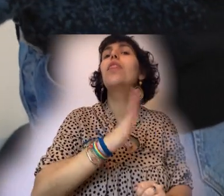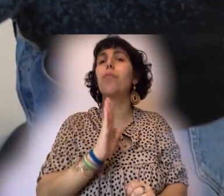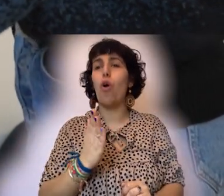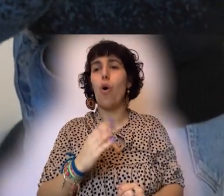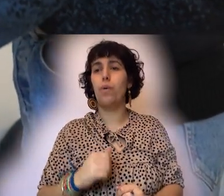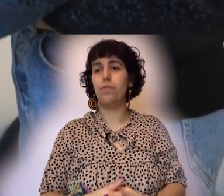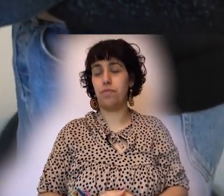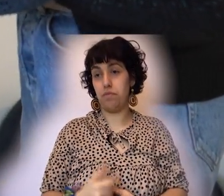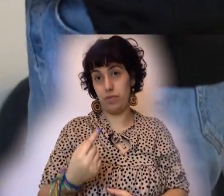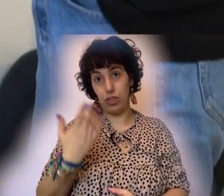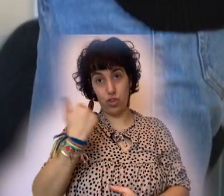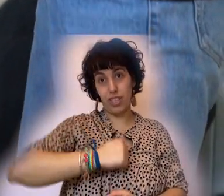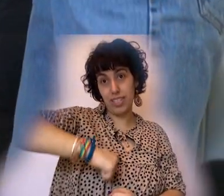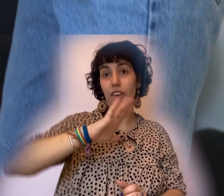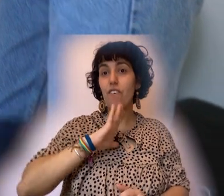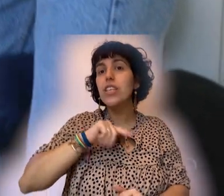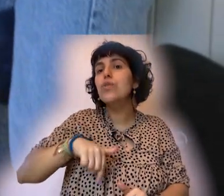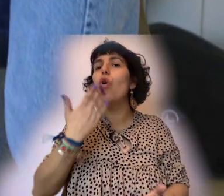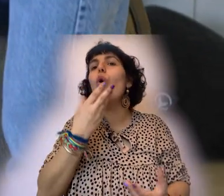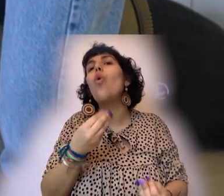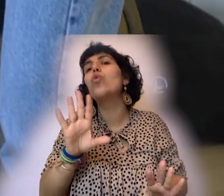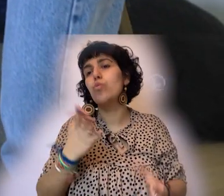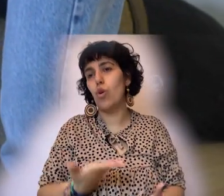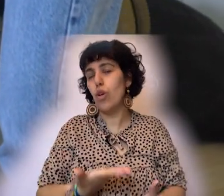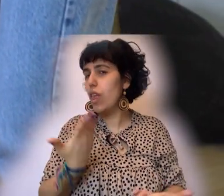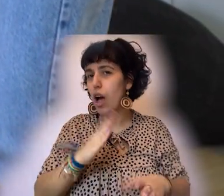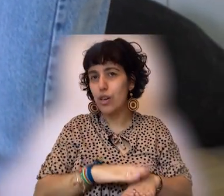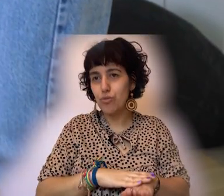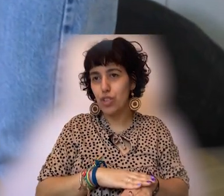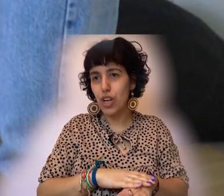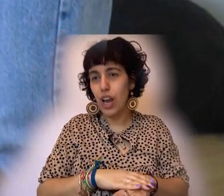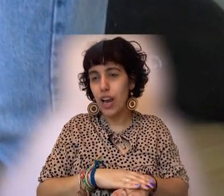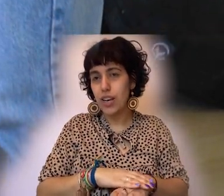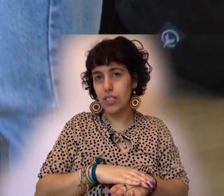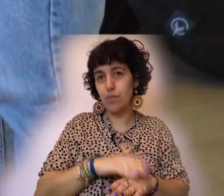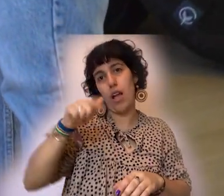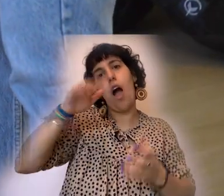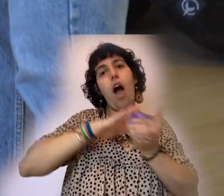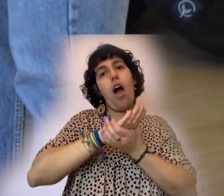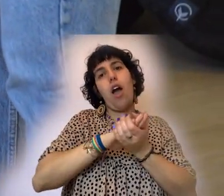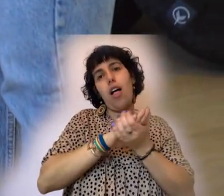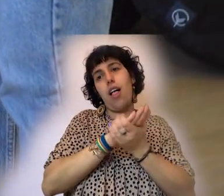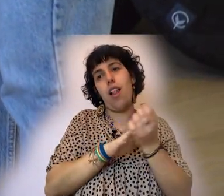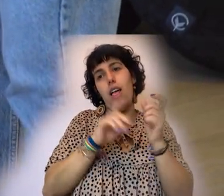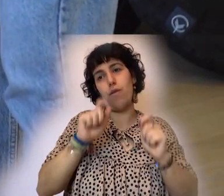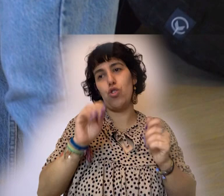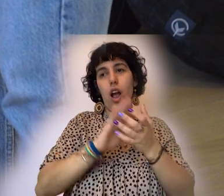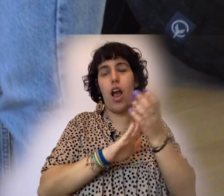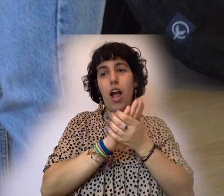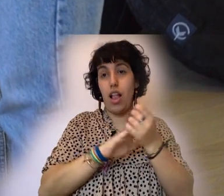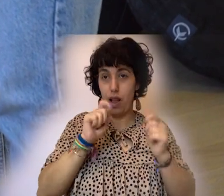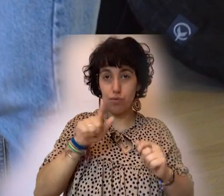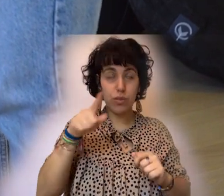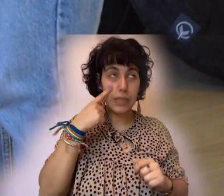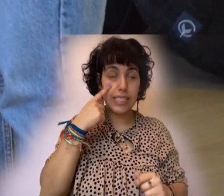gene iş ayaklarıma kalıyor yani burada bu şekilde ayağın oraya sokarak bir vuruş gerçekleştirebilirim Bu şekilde bir basma